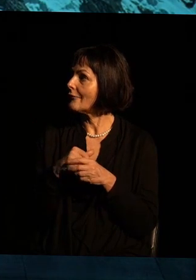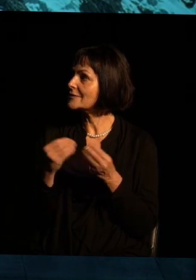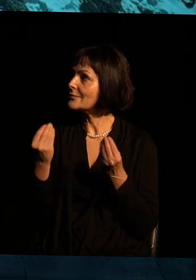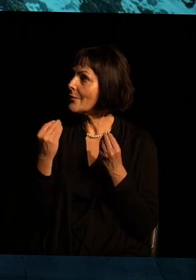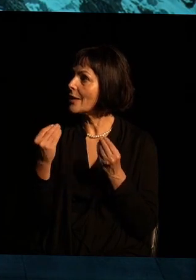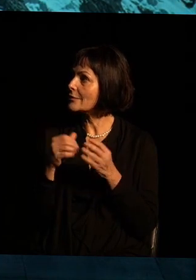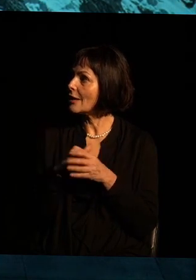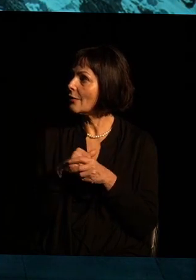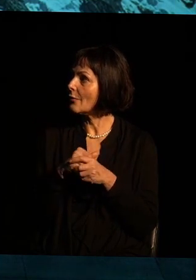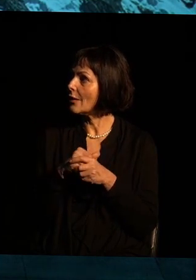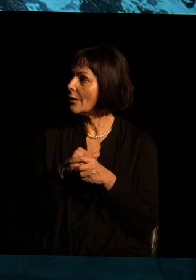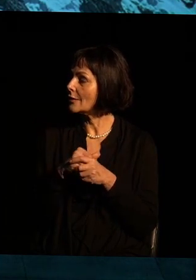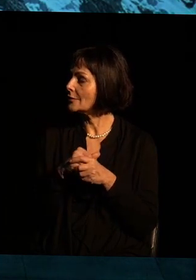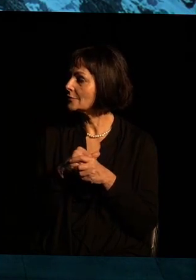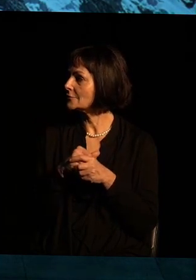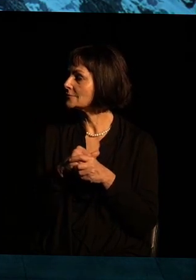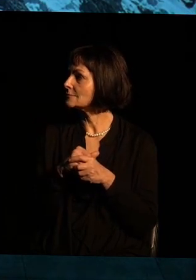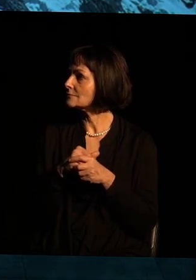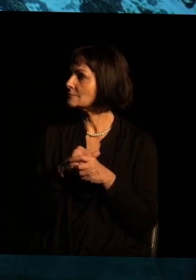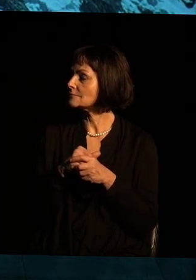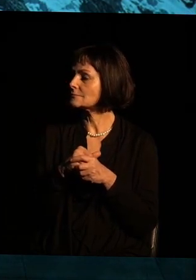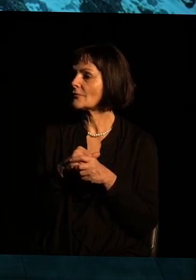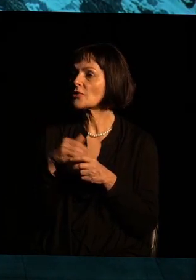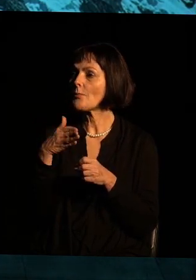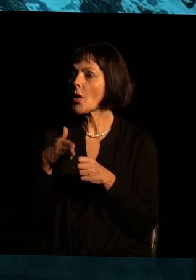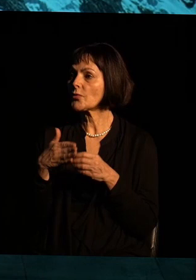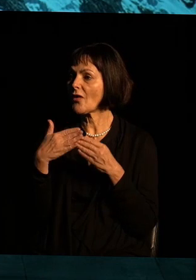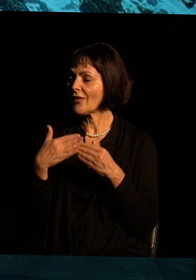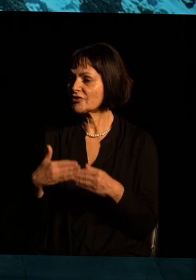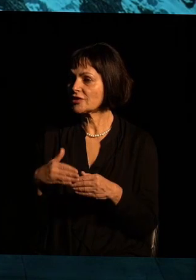imponujące niż Lhotse, można powiedzieć, niż południowa ściana Lhotse,